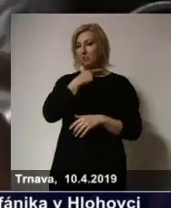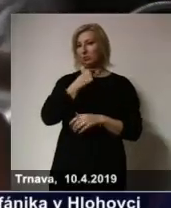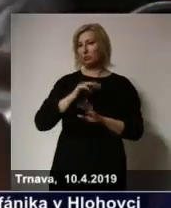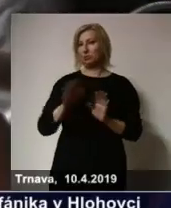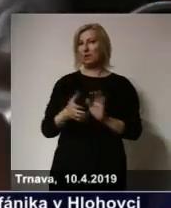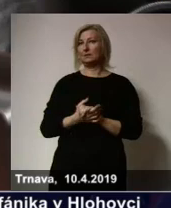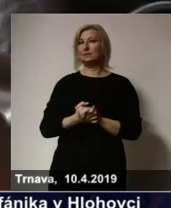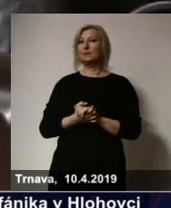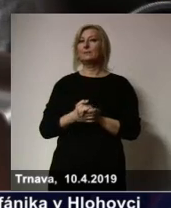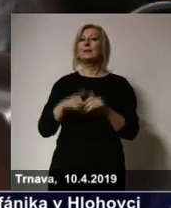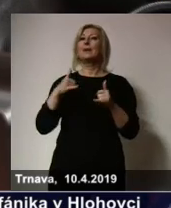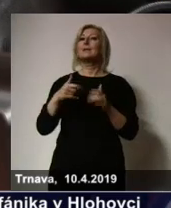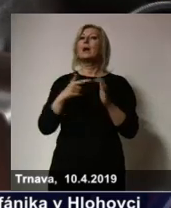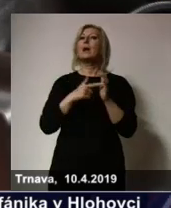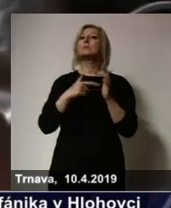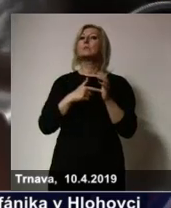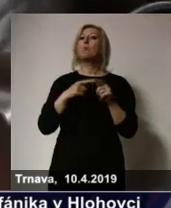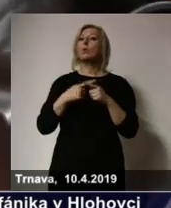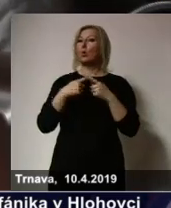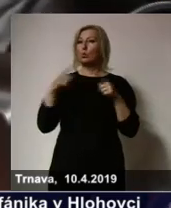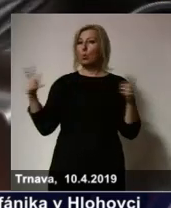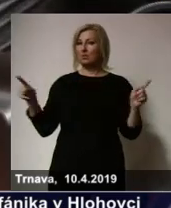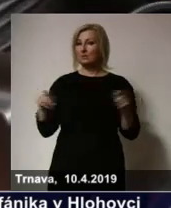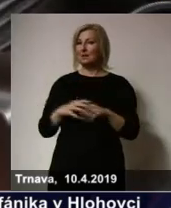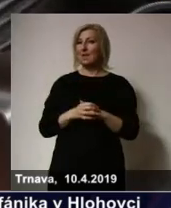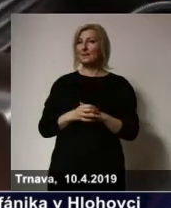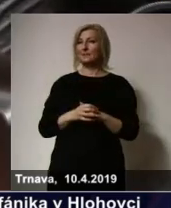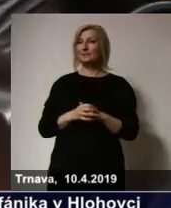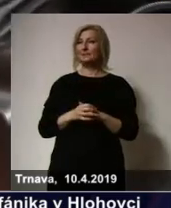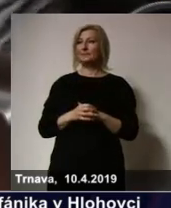Ďalej je bod rôzne. Bod rôzne